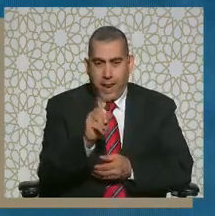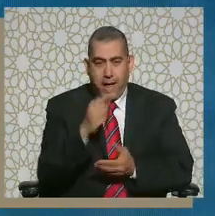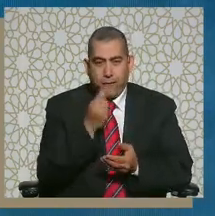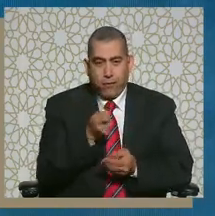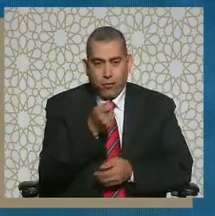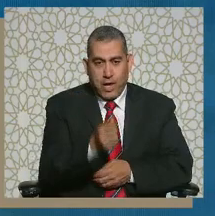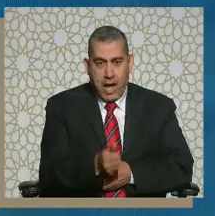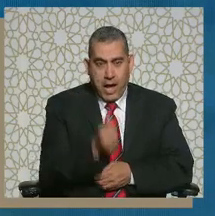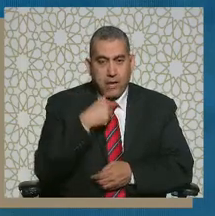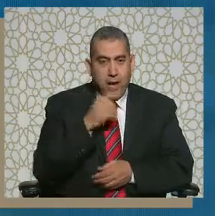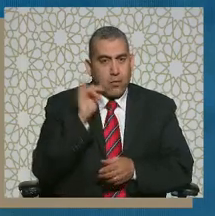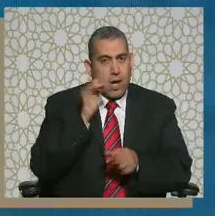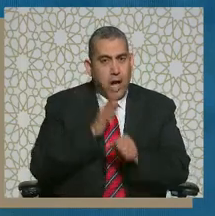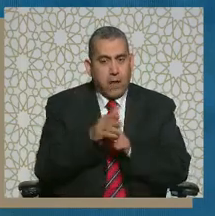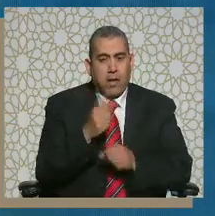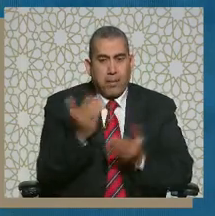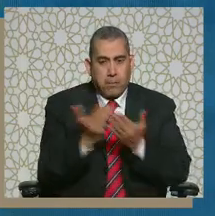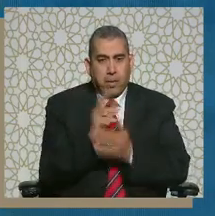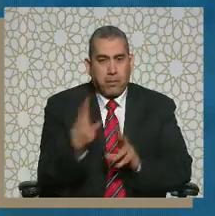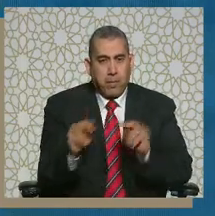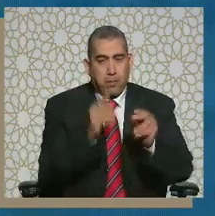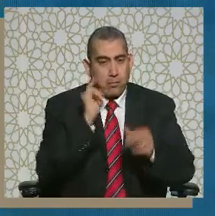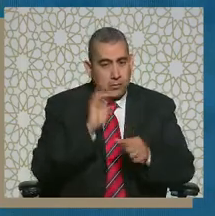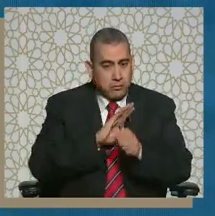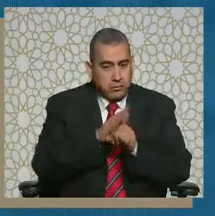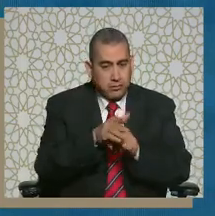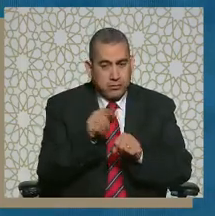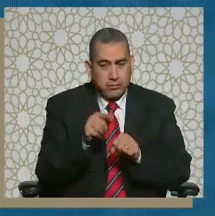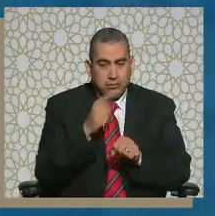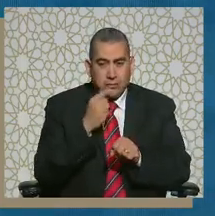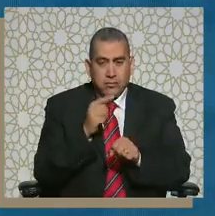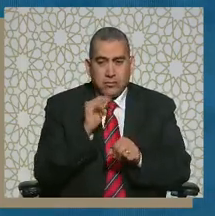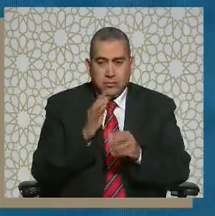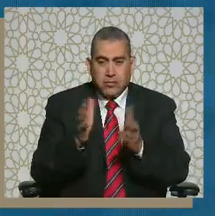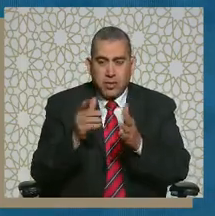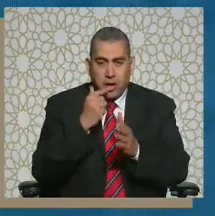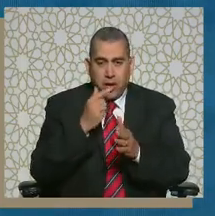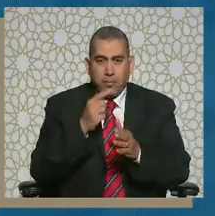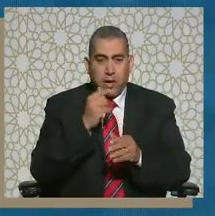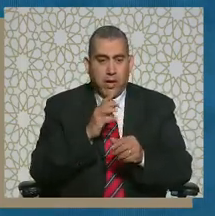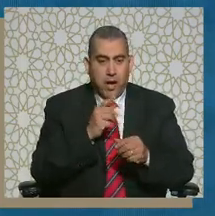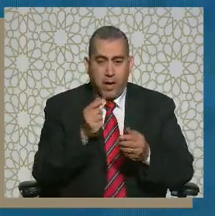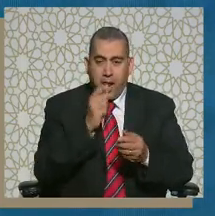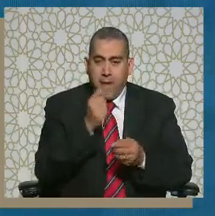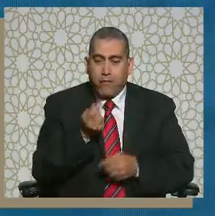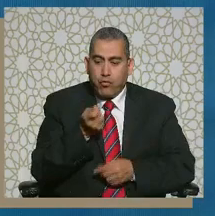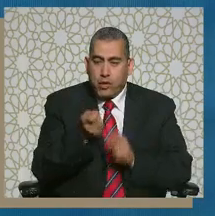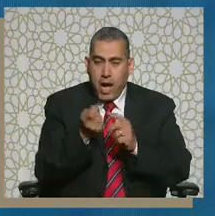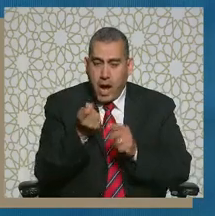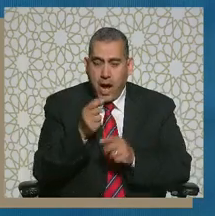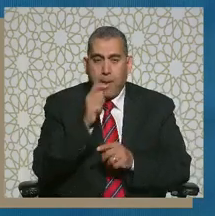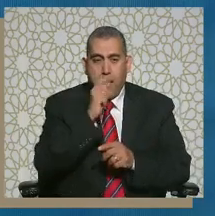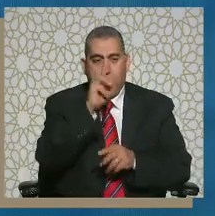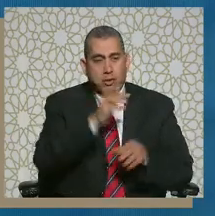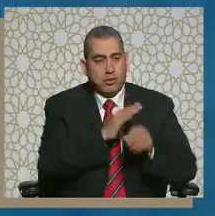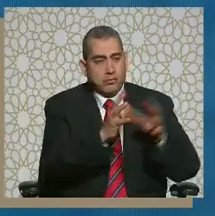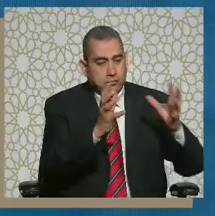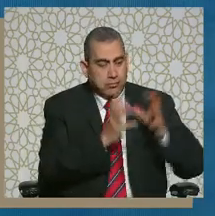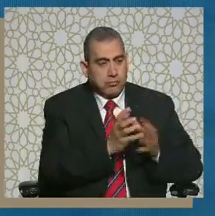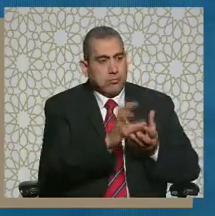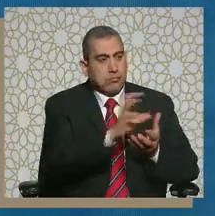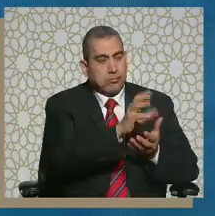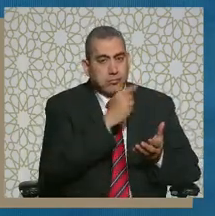الكلام ده في الاضحيه باعتبار ان الاضحيه كمان هي المقصود فيها اللحم لا المقصود في الاضحيه